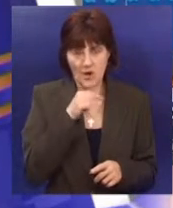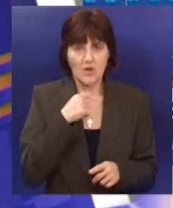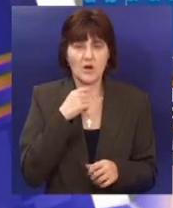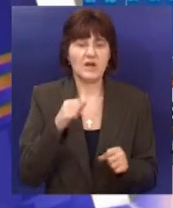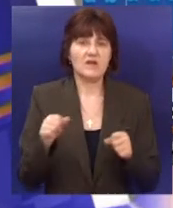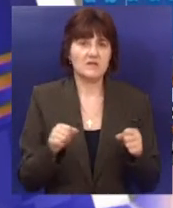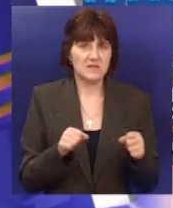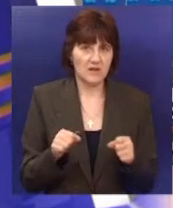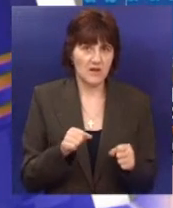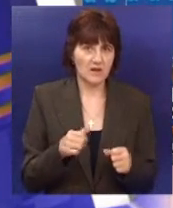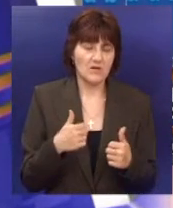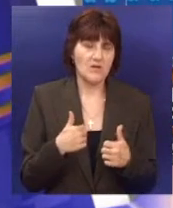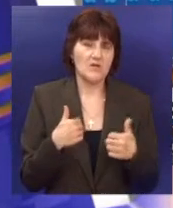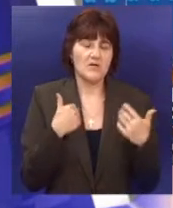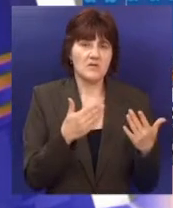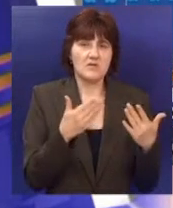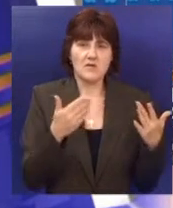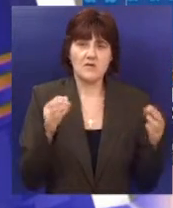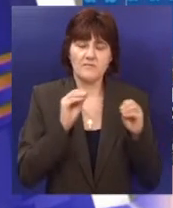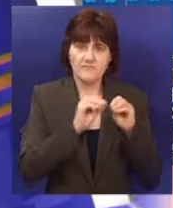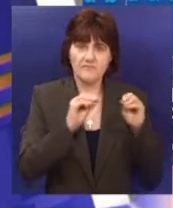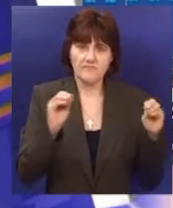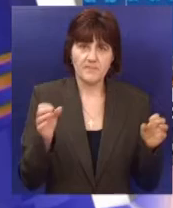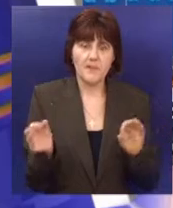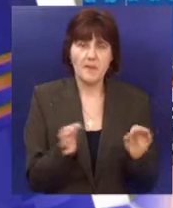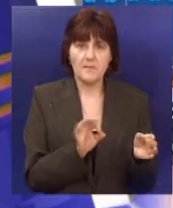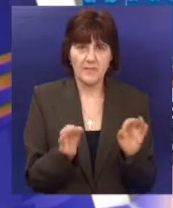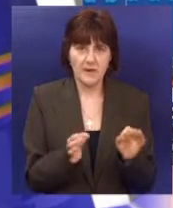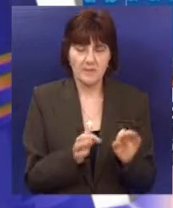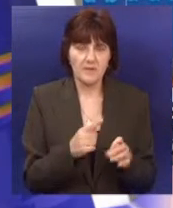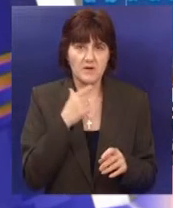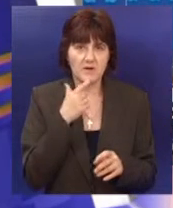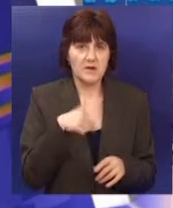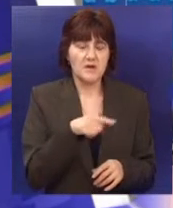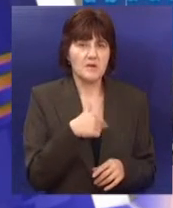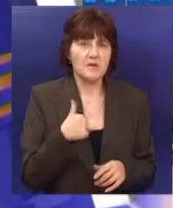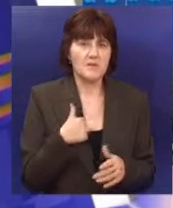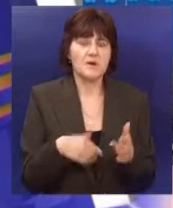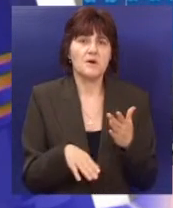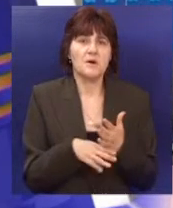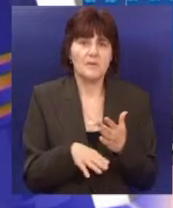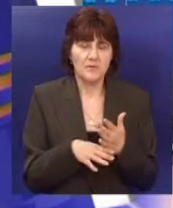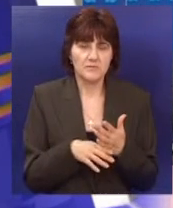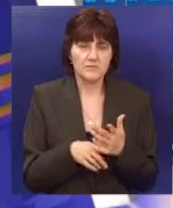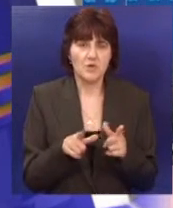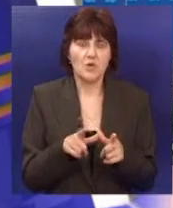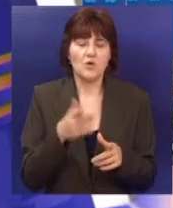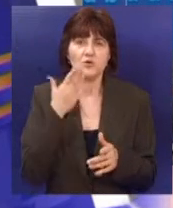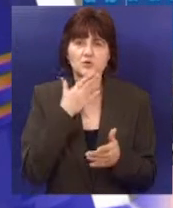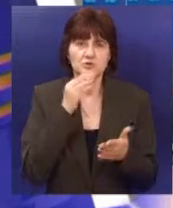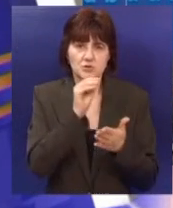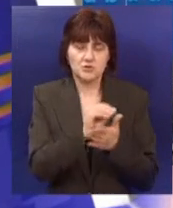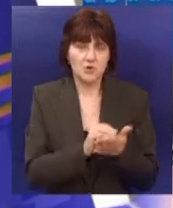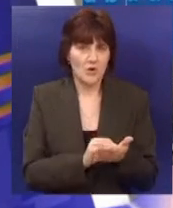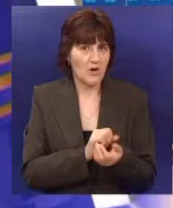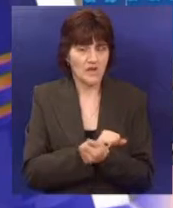lokalne samouprave sa direktorima i davati uputstvo u tom smislu da se odrade pripremne radnje, a i mi pružati podršku da u